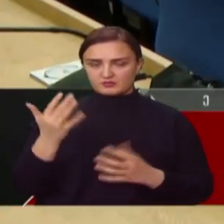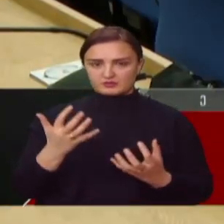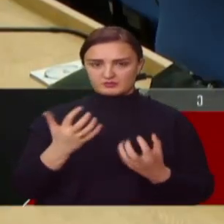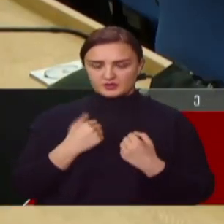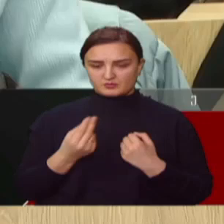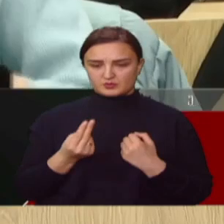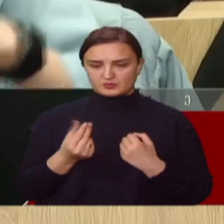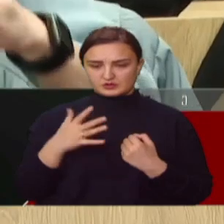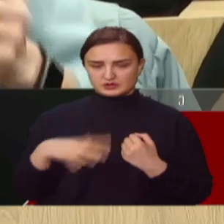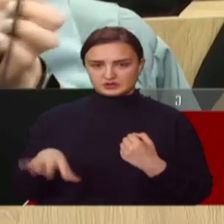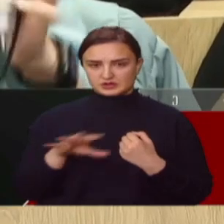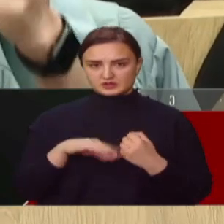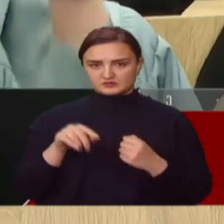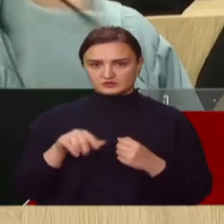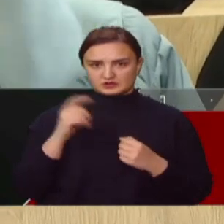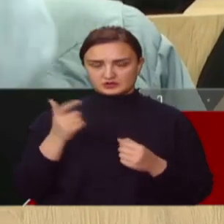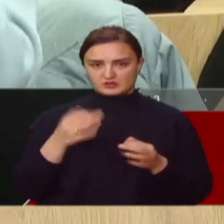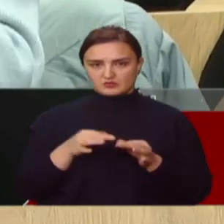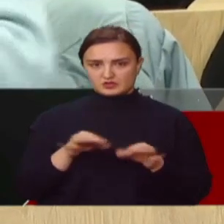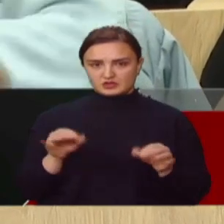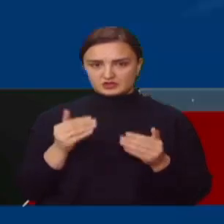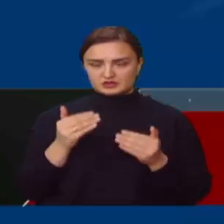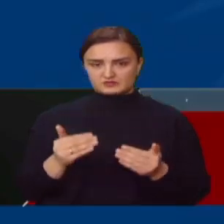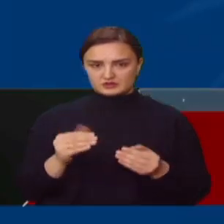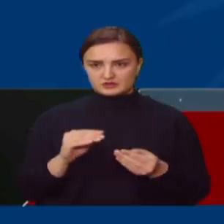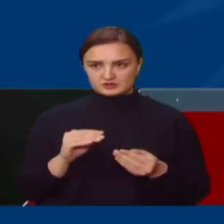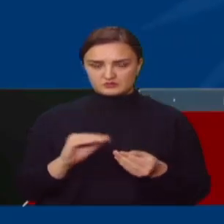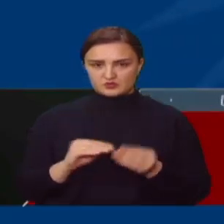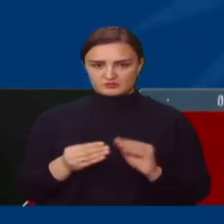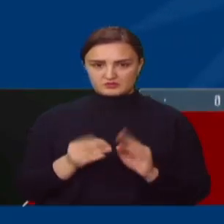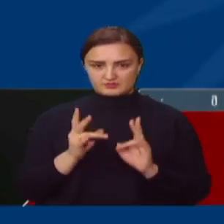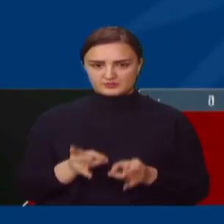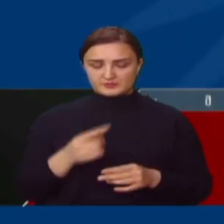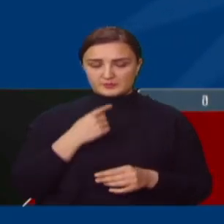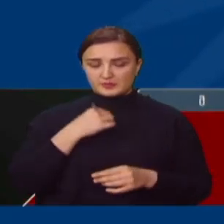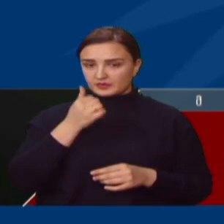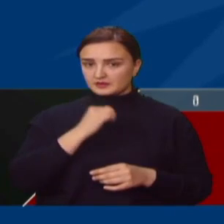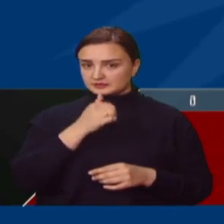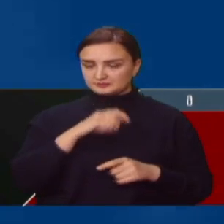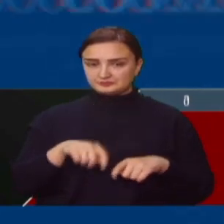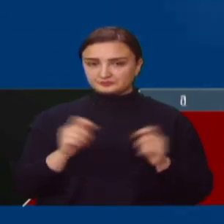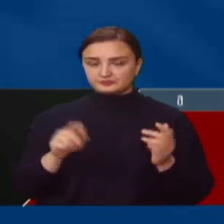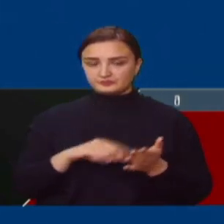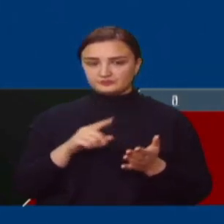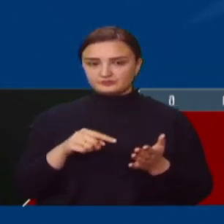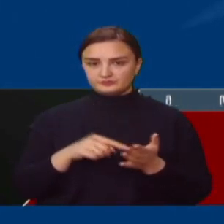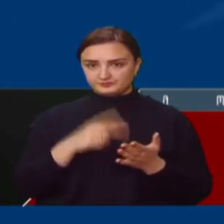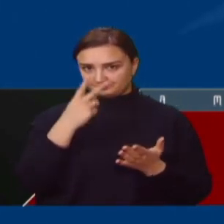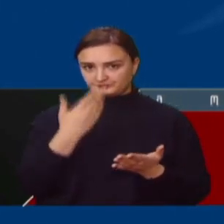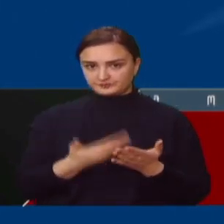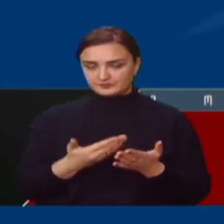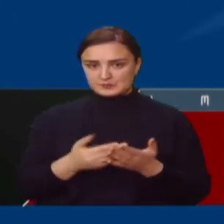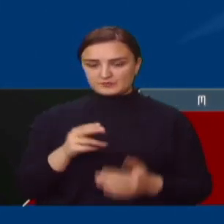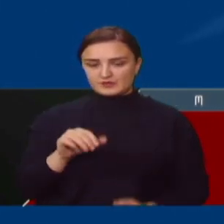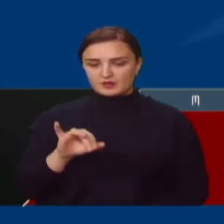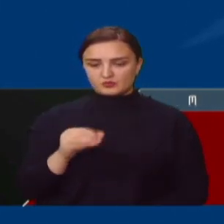miğebuli pulit sakartveloshi demokratiistvis ziris gamotxra xdeba. Xmis parulobis dargvevis sakitxze sailustratsiot